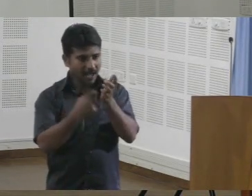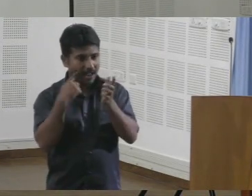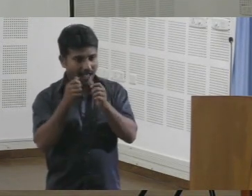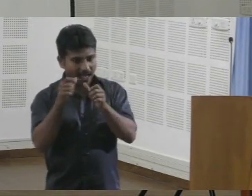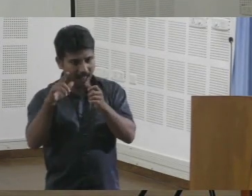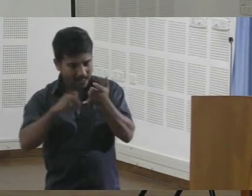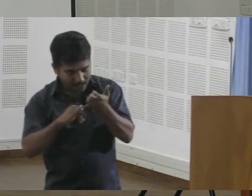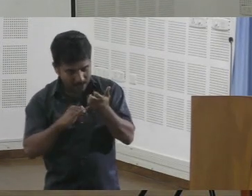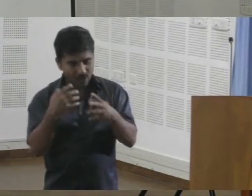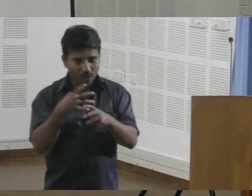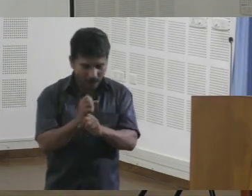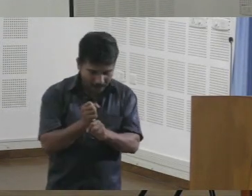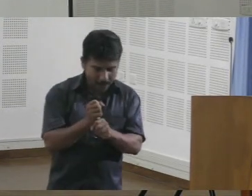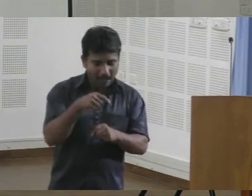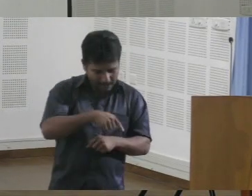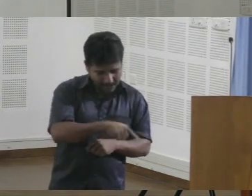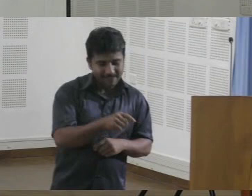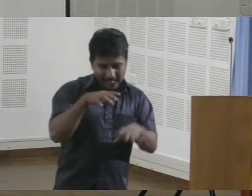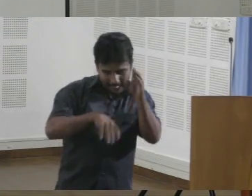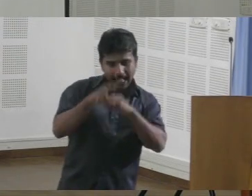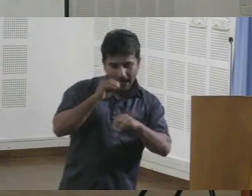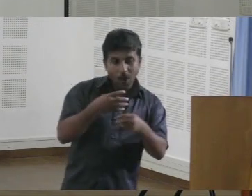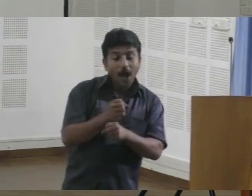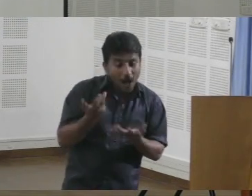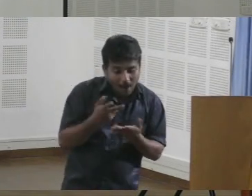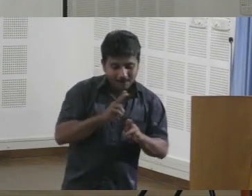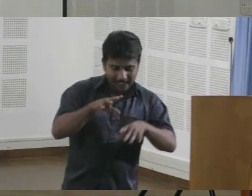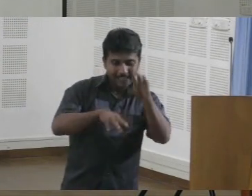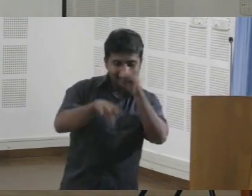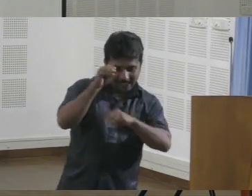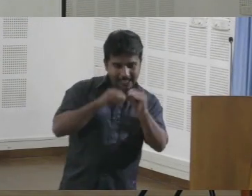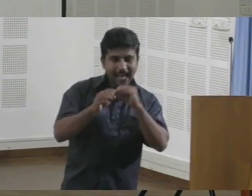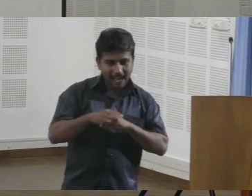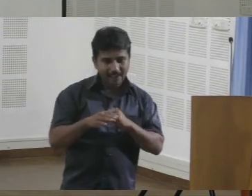കാര്യങ്ങൾ പ്രിപ്പയർ ചെയ്യാനൊക്കെ അവൻ പഠിച്ചുകൊണ്ടിരിക്കുക. എക്സെല്ല് ഡാറ്റ